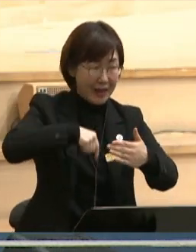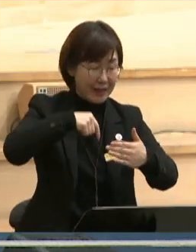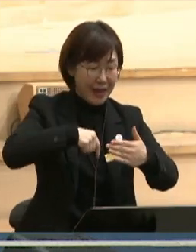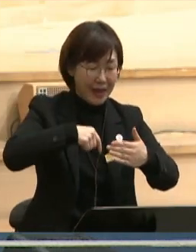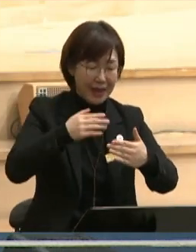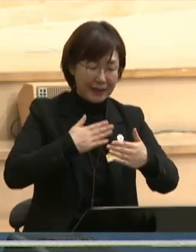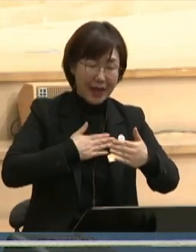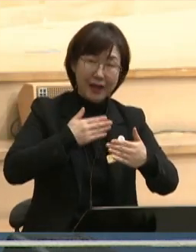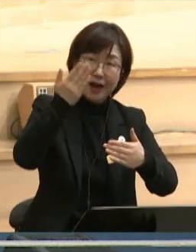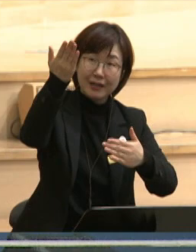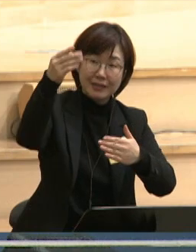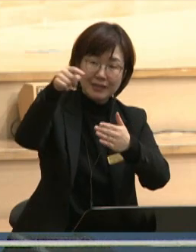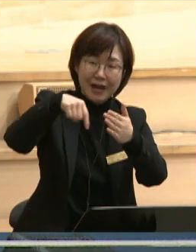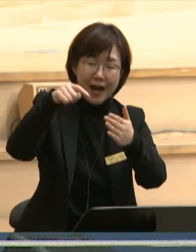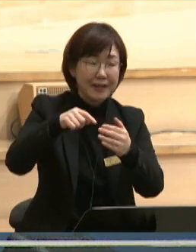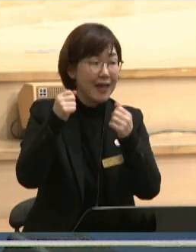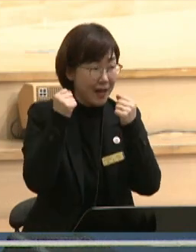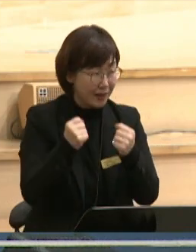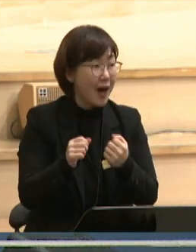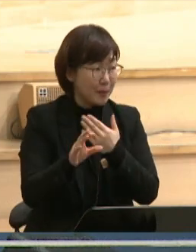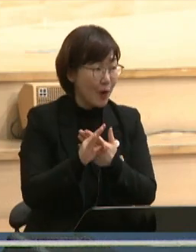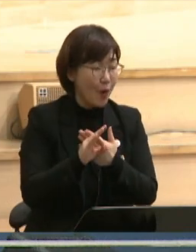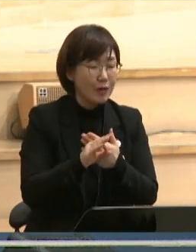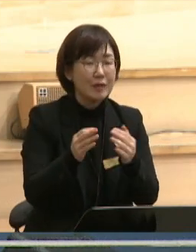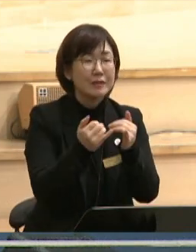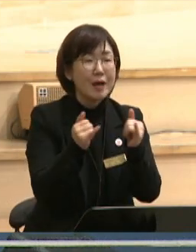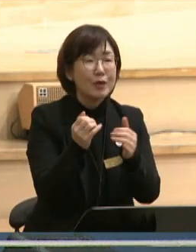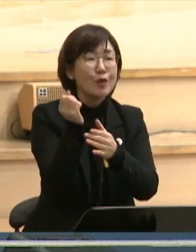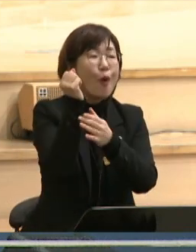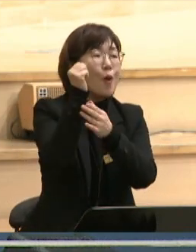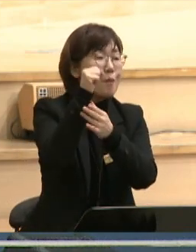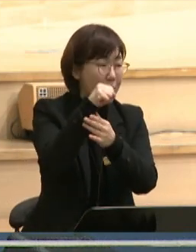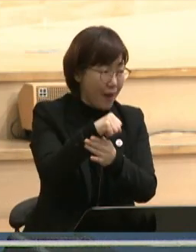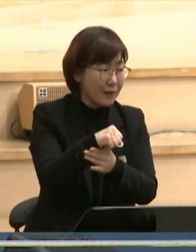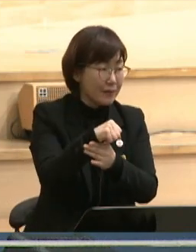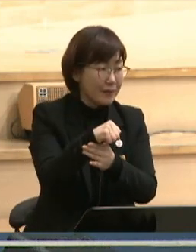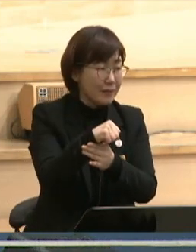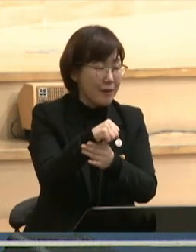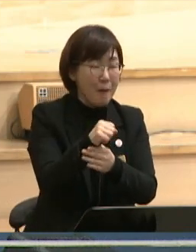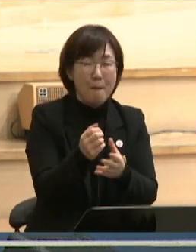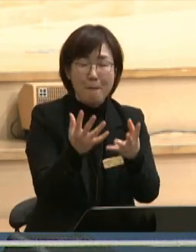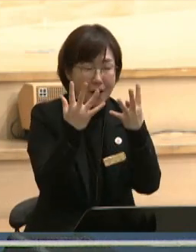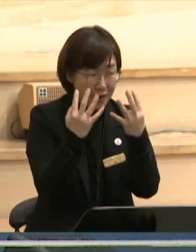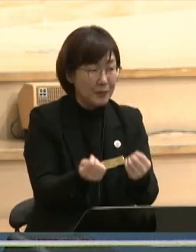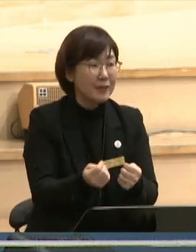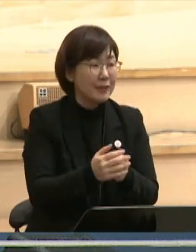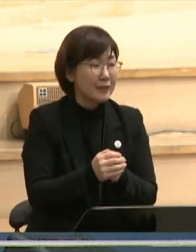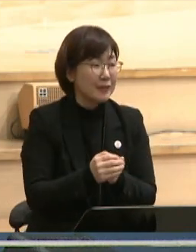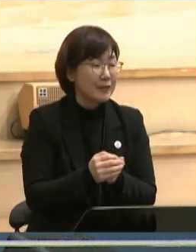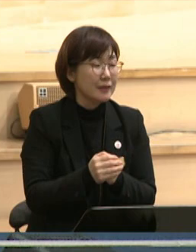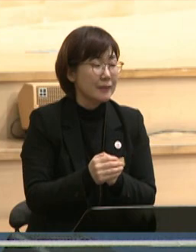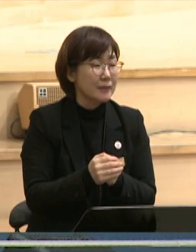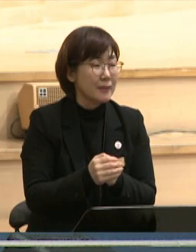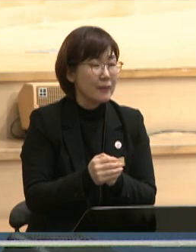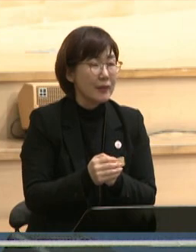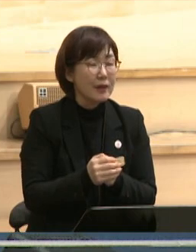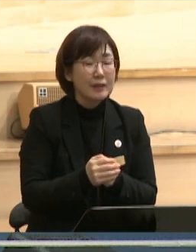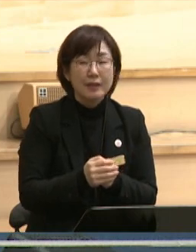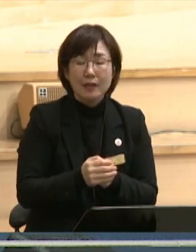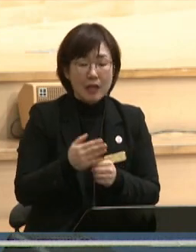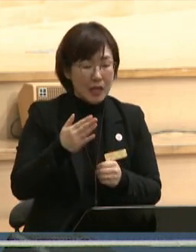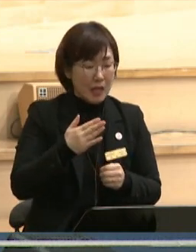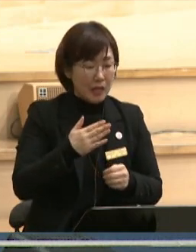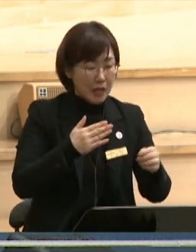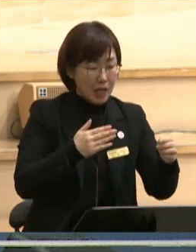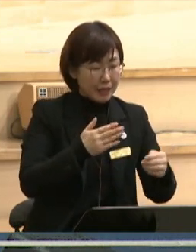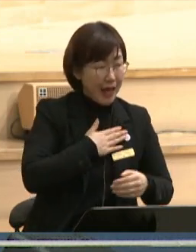그 안에 거하면 사람이 열매를 많이 맺나니 여러분 보세요 우리와